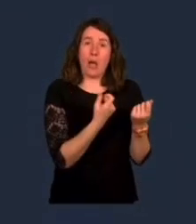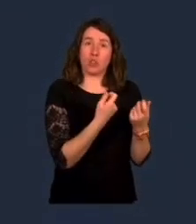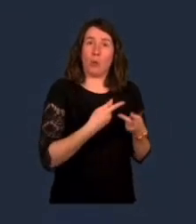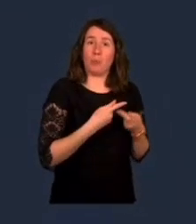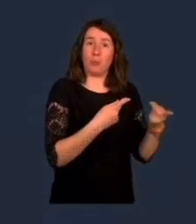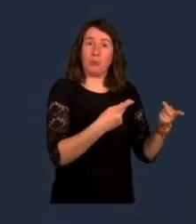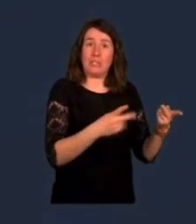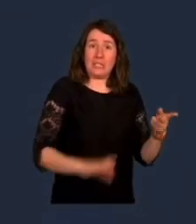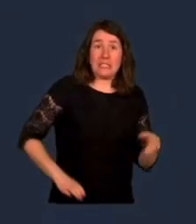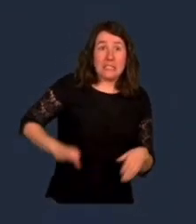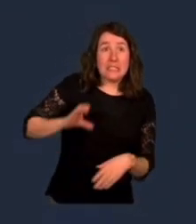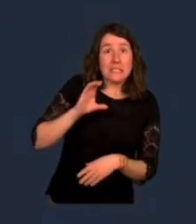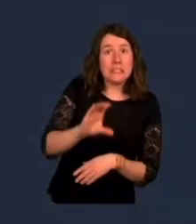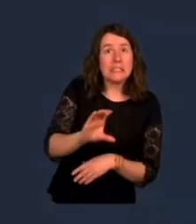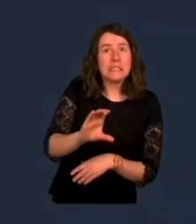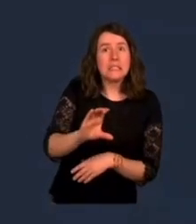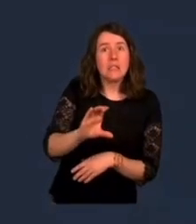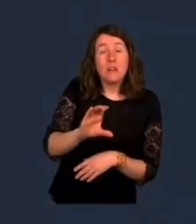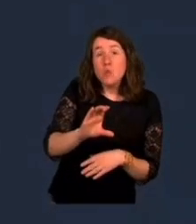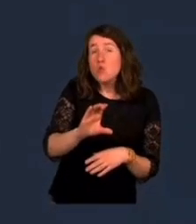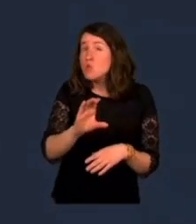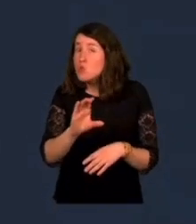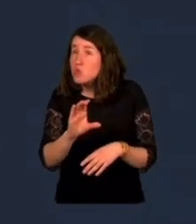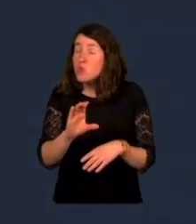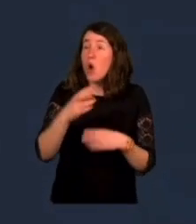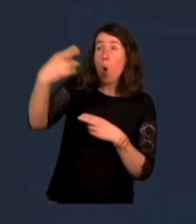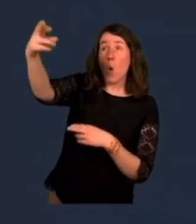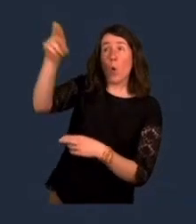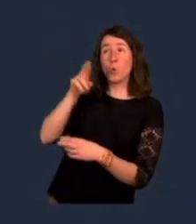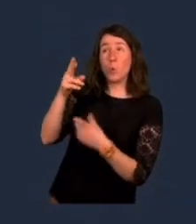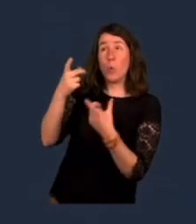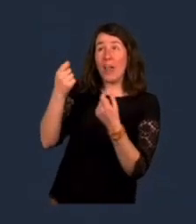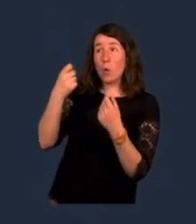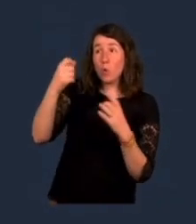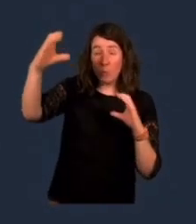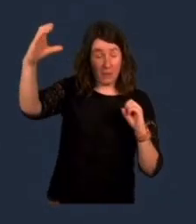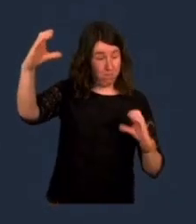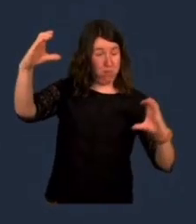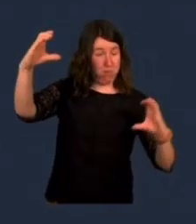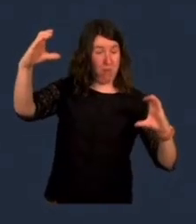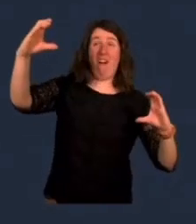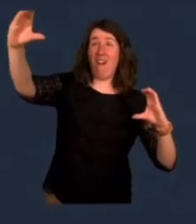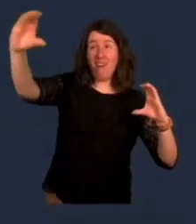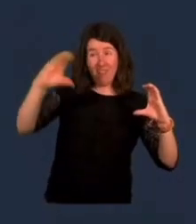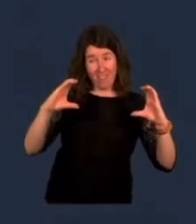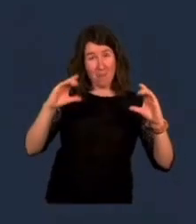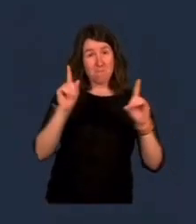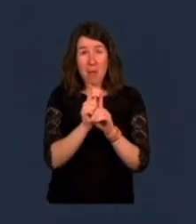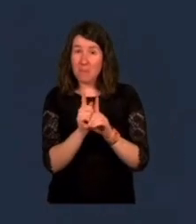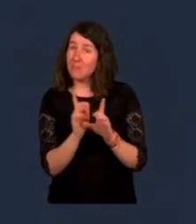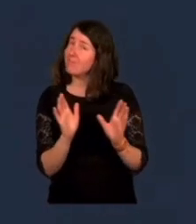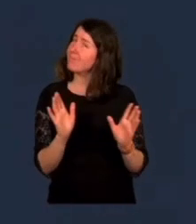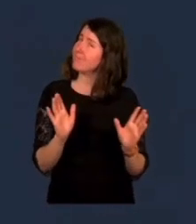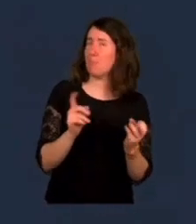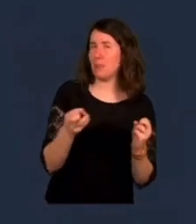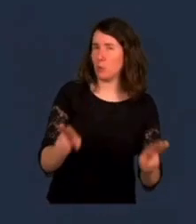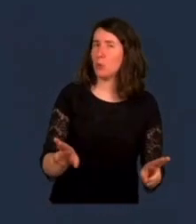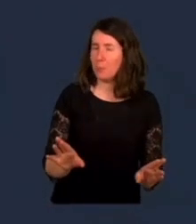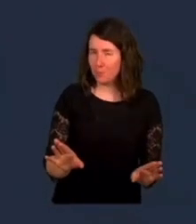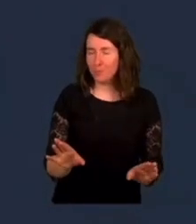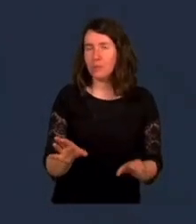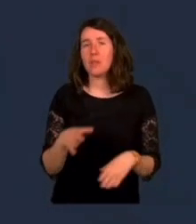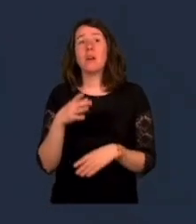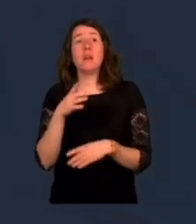dynamique touristique et économique s'y rapportant ne sera pas proportionnelle pour ces voies secondaires. Sans compter les